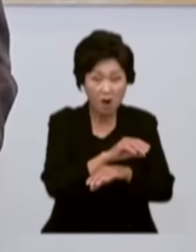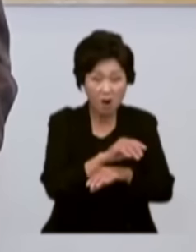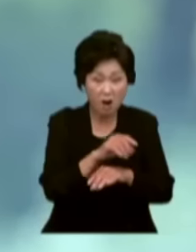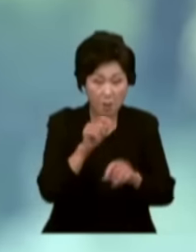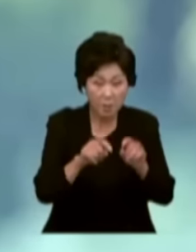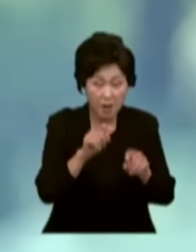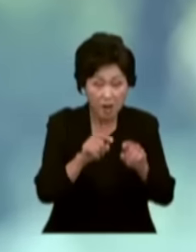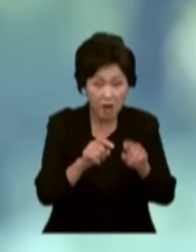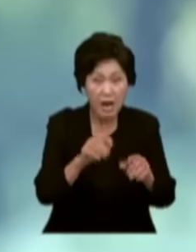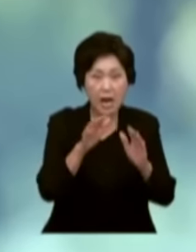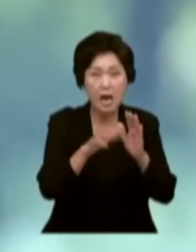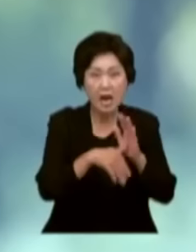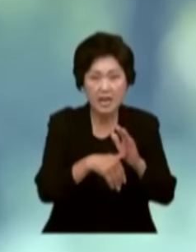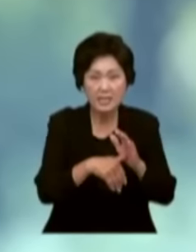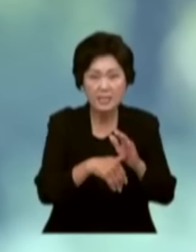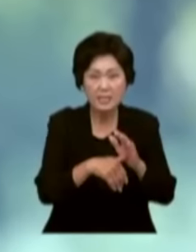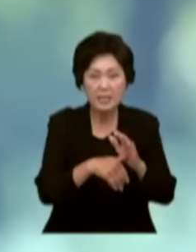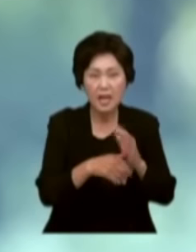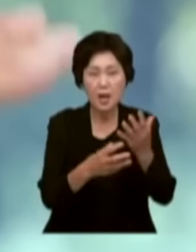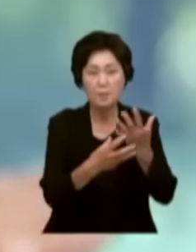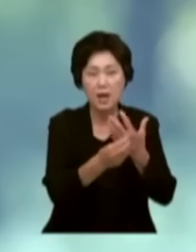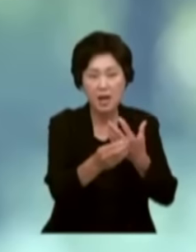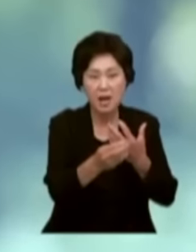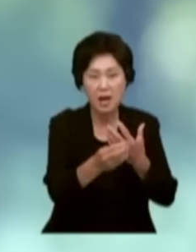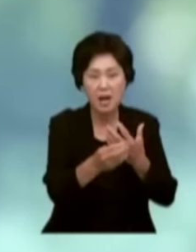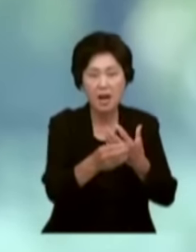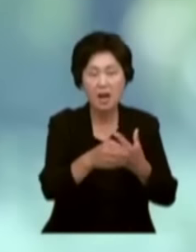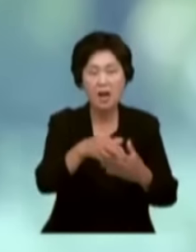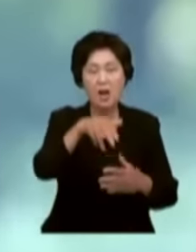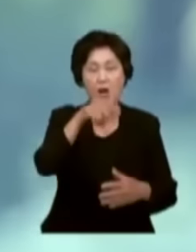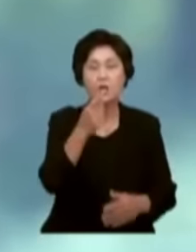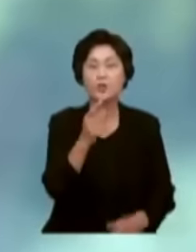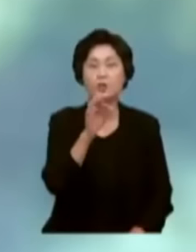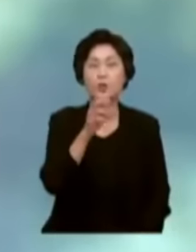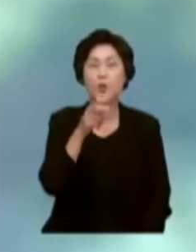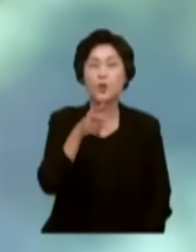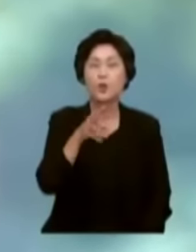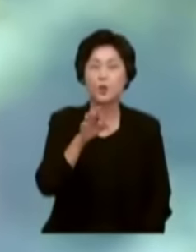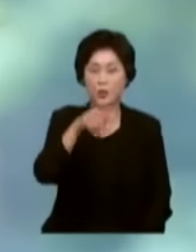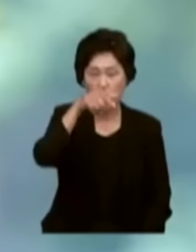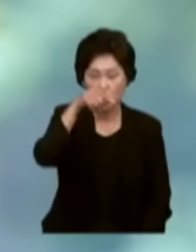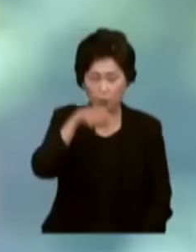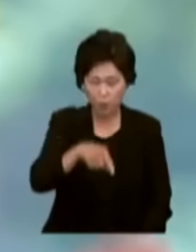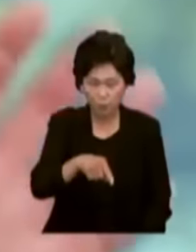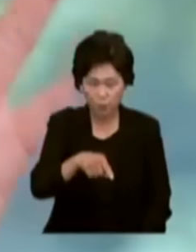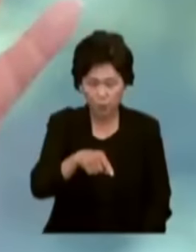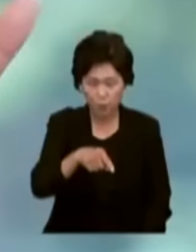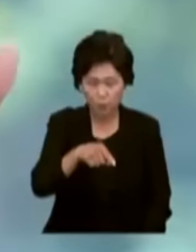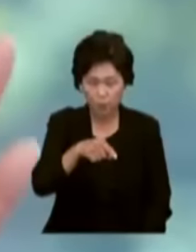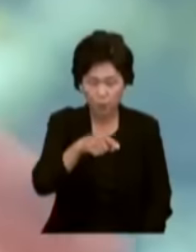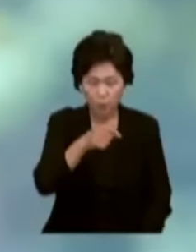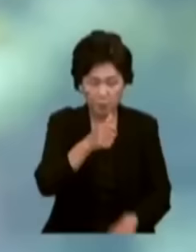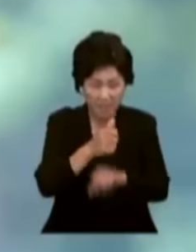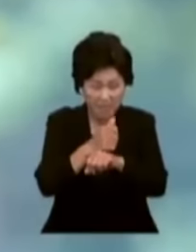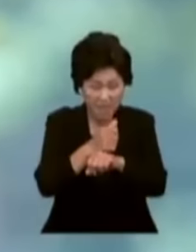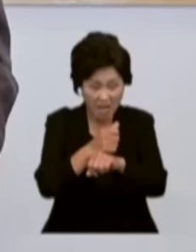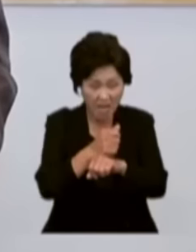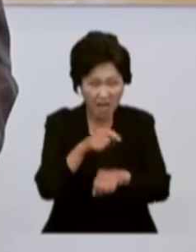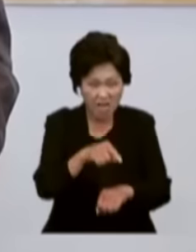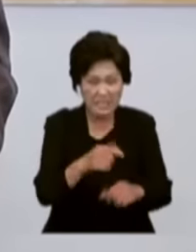저희 맨 위에 조영구를 비롯해서 대한민국 잘 나가는 기자들에서 10명이 있는데 조영구 주도하에 이 X파일이